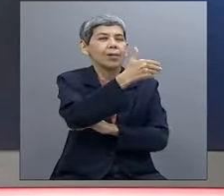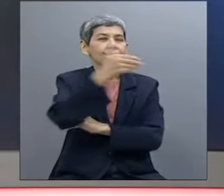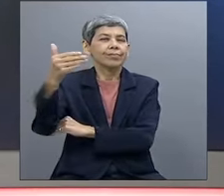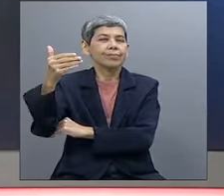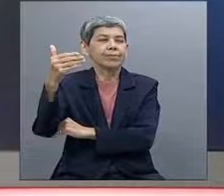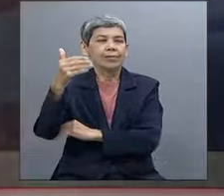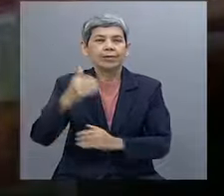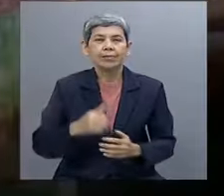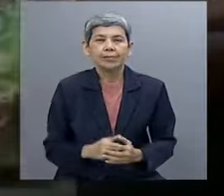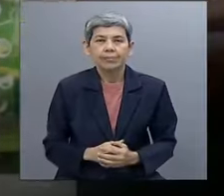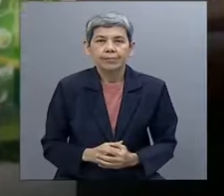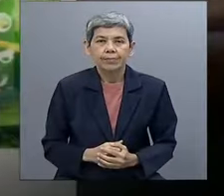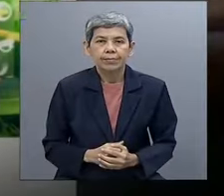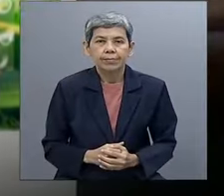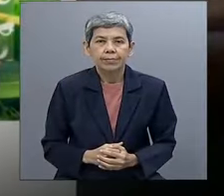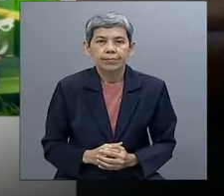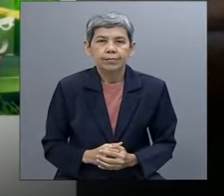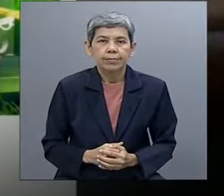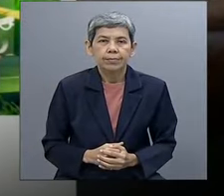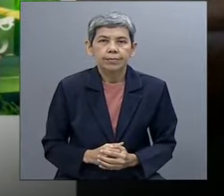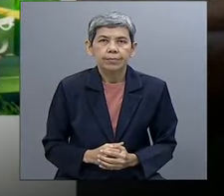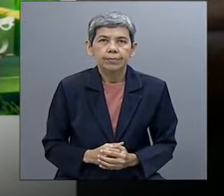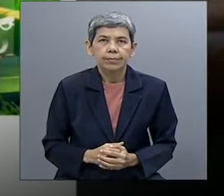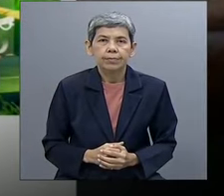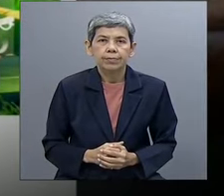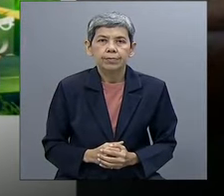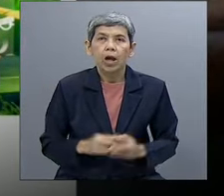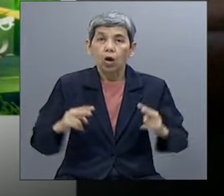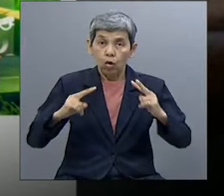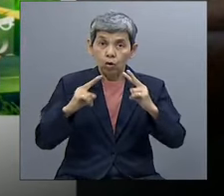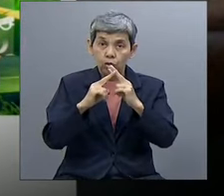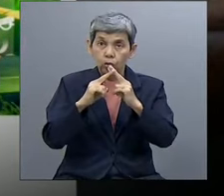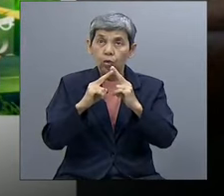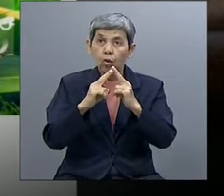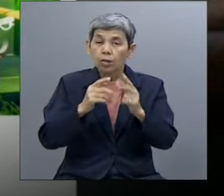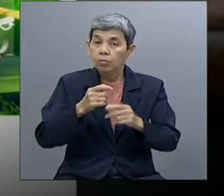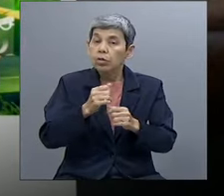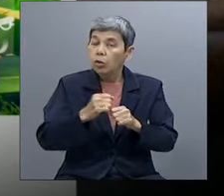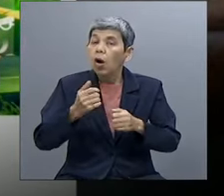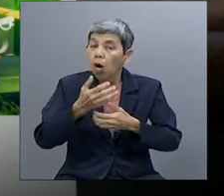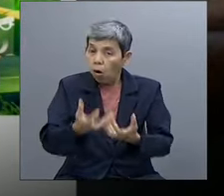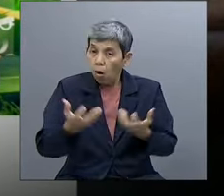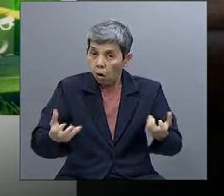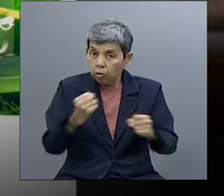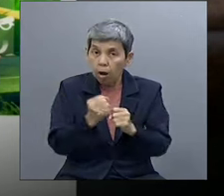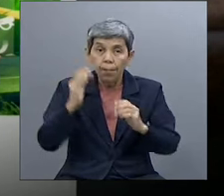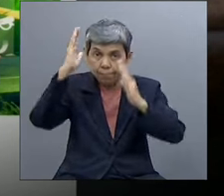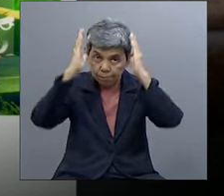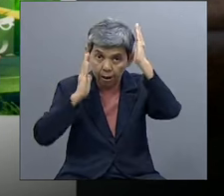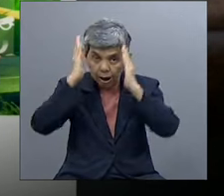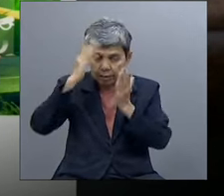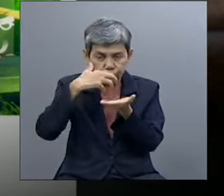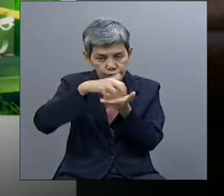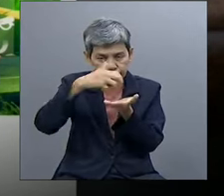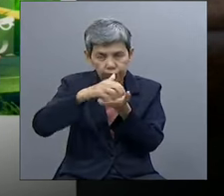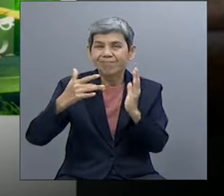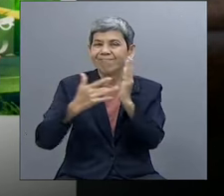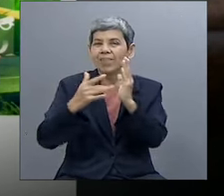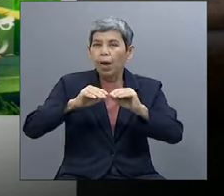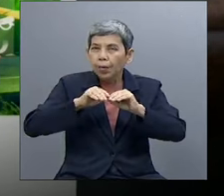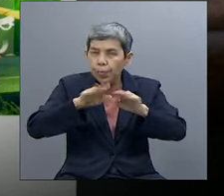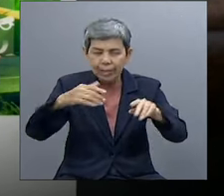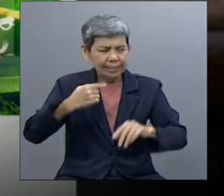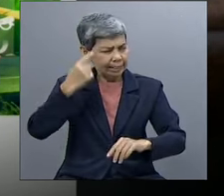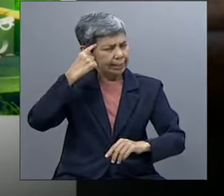โลกค่ะรัฐมนตรีกระทรวงการเพะปลูกและสินค้าโภคภัณฑ์มาเลเซียระบุผ่านสื่อสังคมออนไลน์นะคะว่าจะ